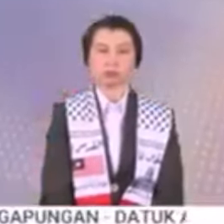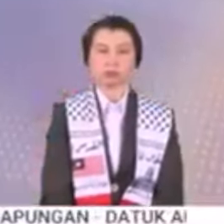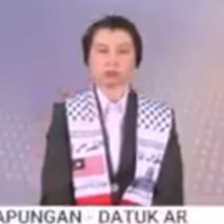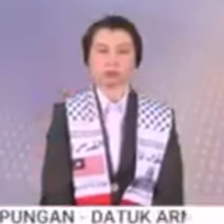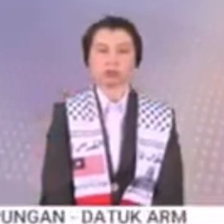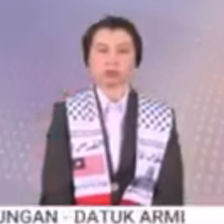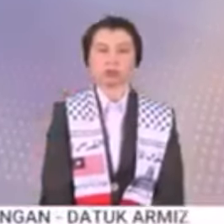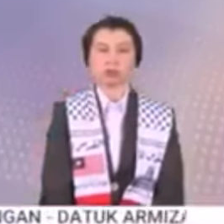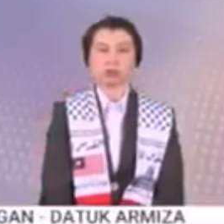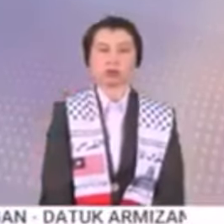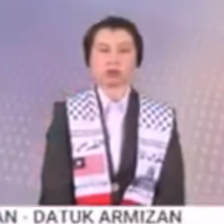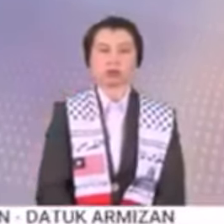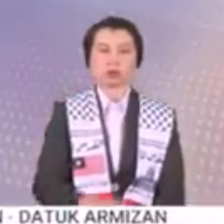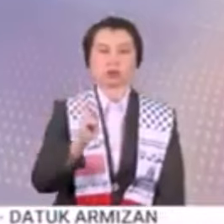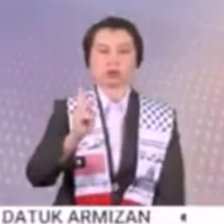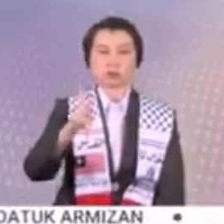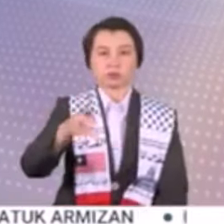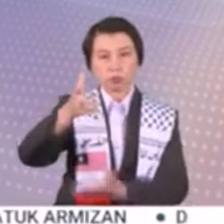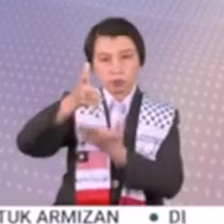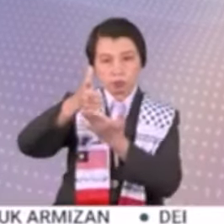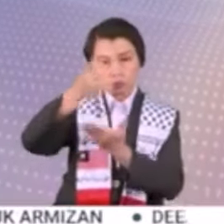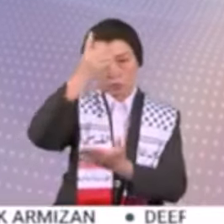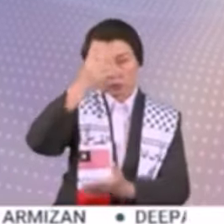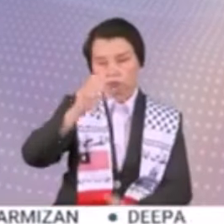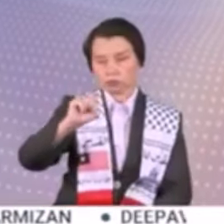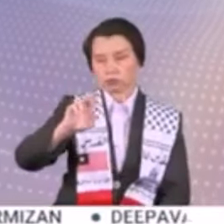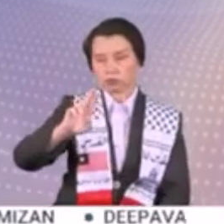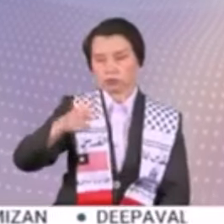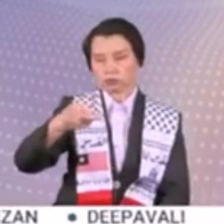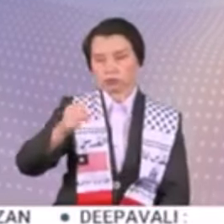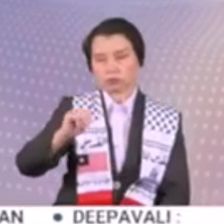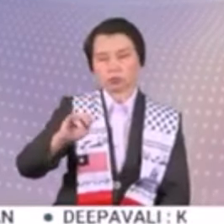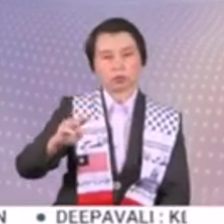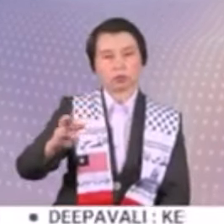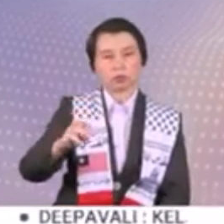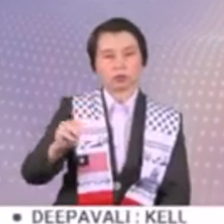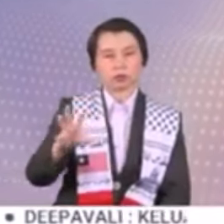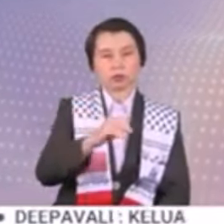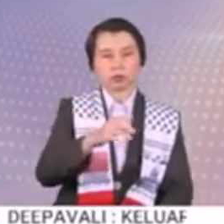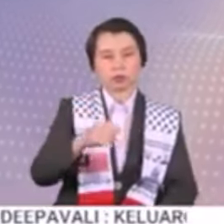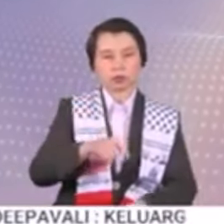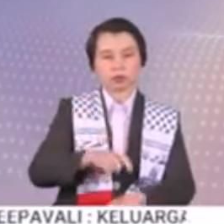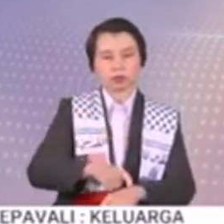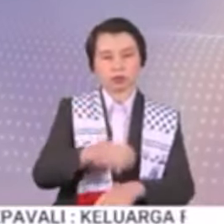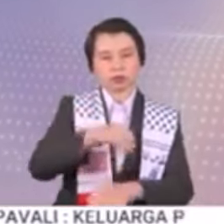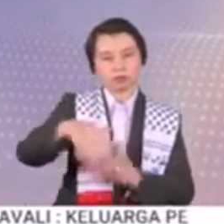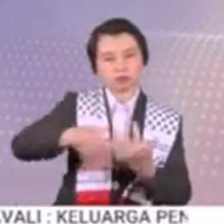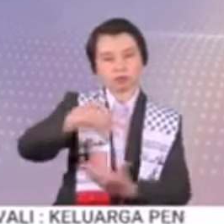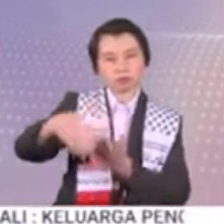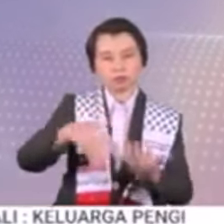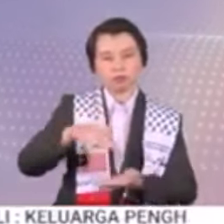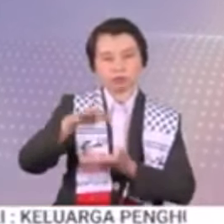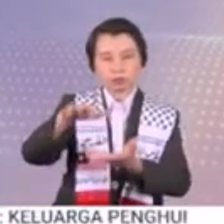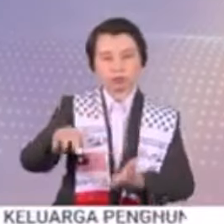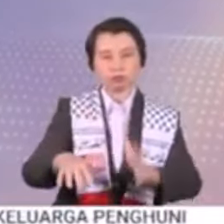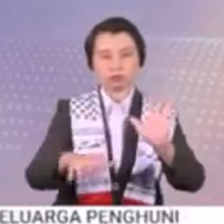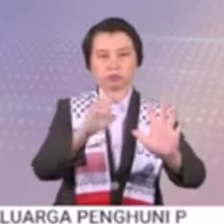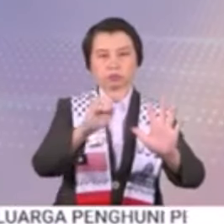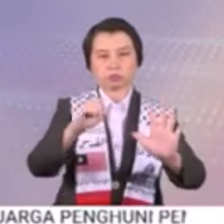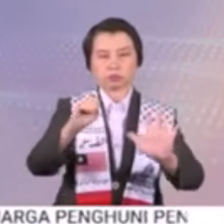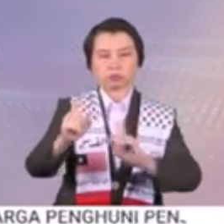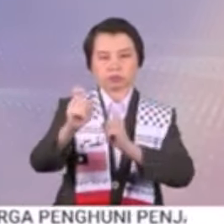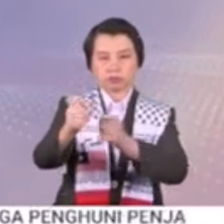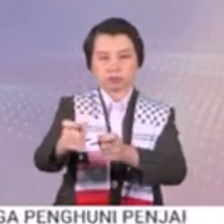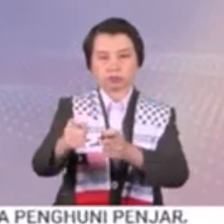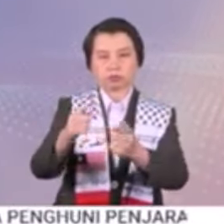Perkembangan selanjutnya. Ketua Pengarah Penyiaran Datuk Suhaimi Sulaiman meluangkan masa menyantuni dan menyampaikan 500